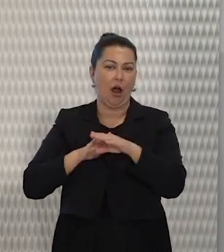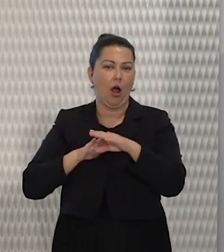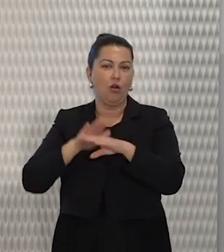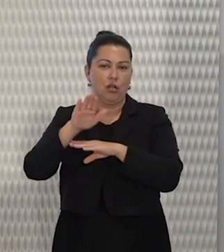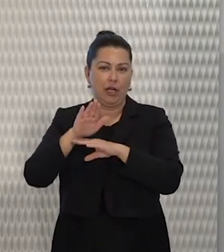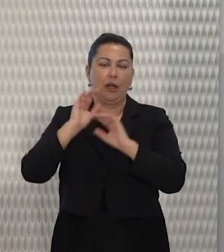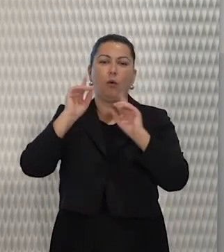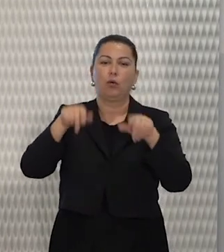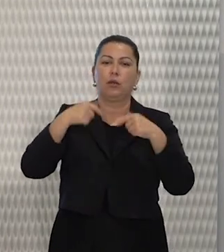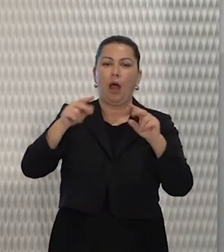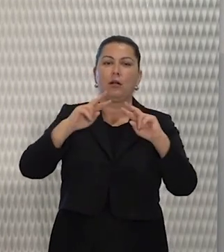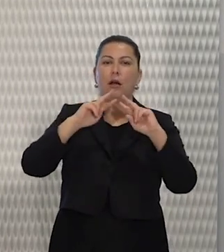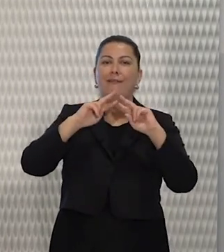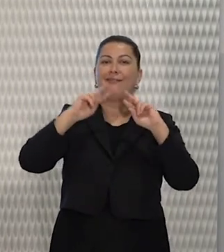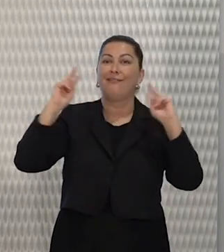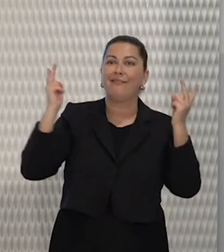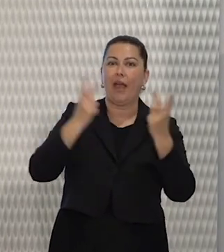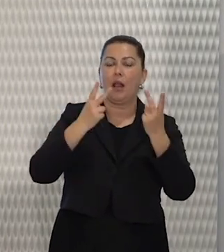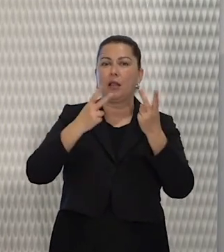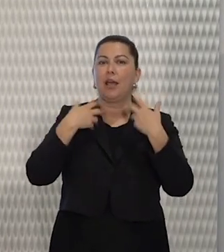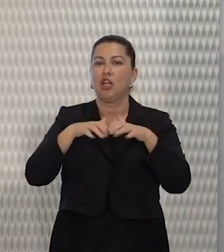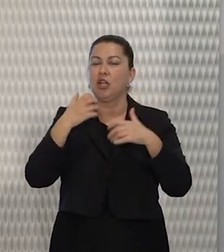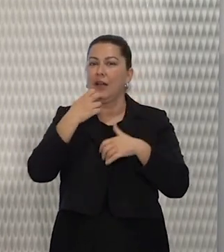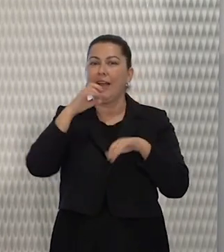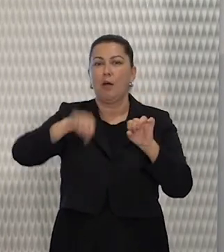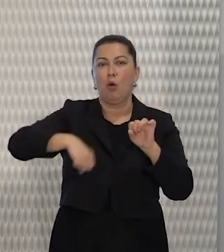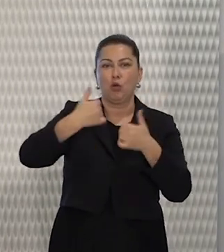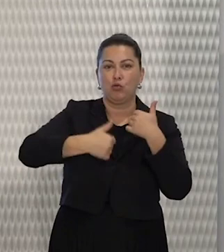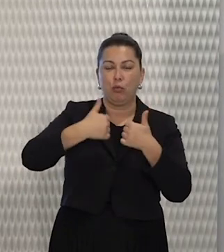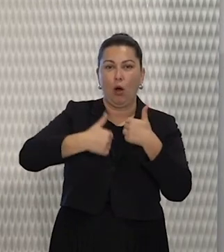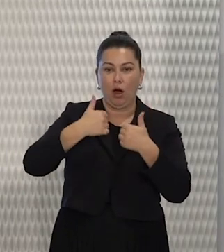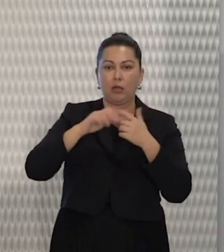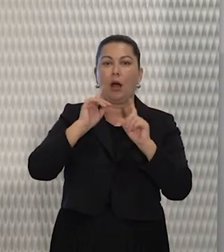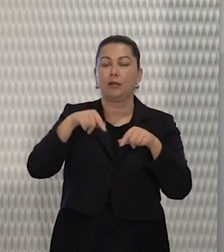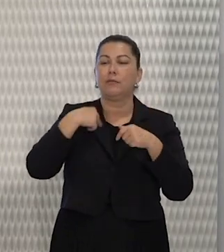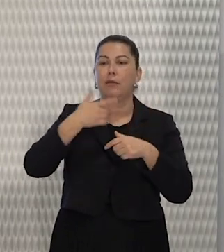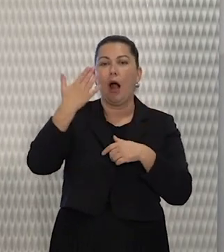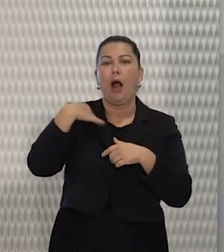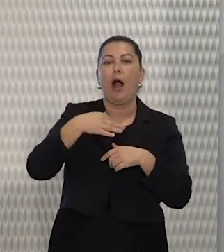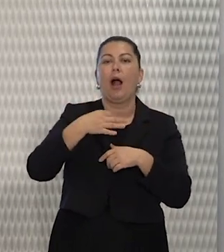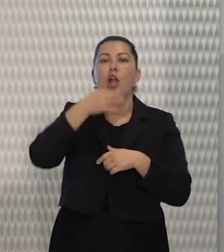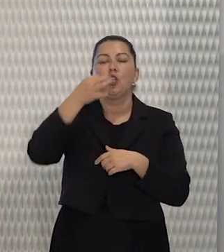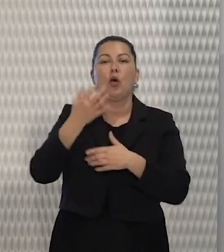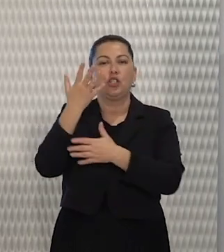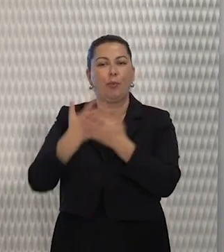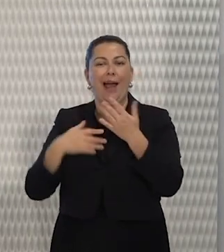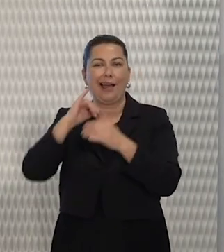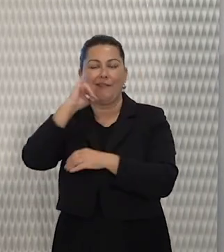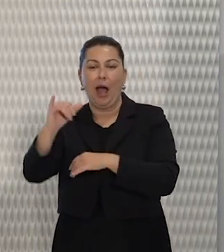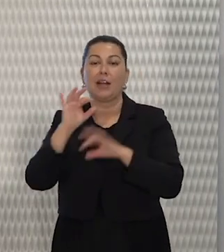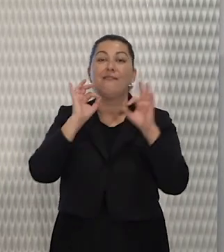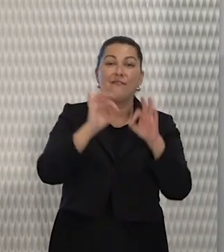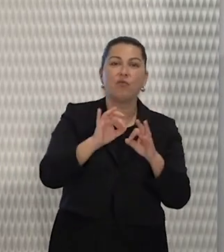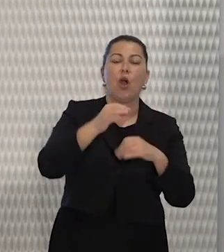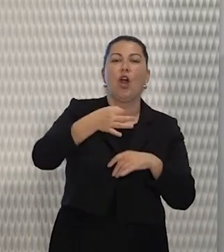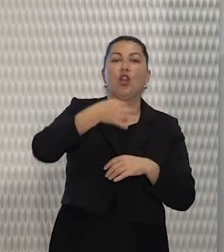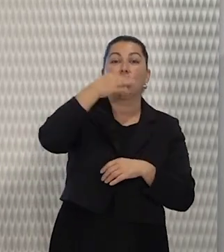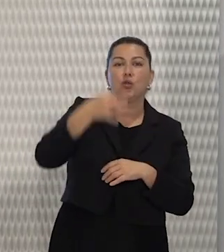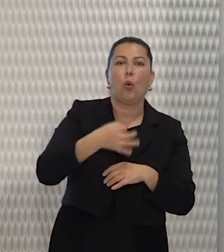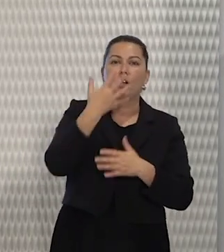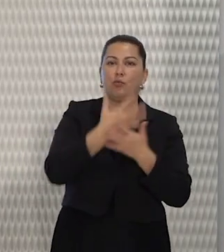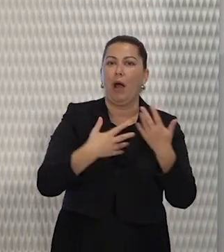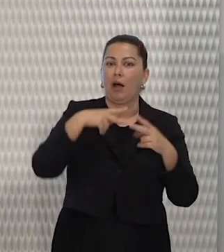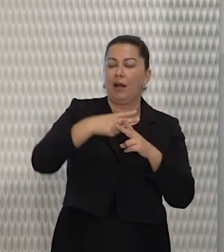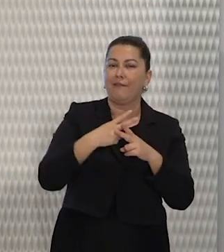in der Weltgeschichte Motorsport betreiben wollte, engagiert deutschsprachiger Fahrer für ein deutschsprachiges Werk. Das war eine Traumehe. Wir haben